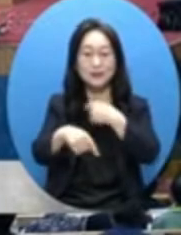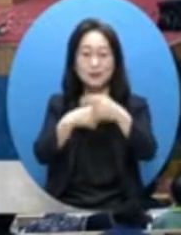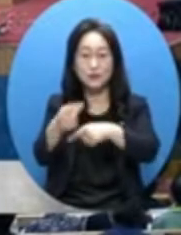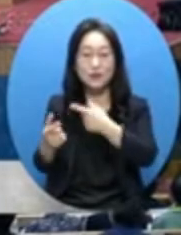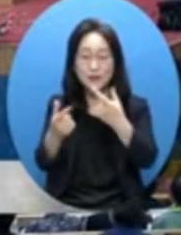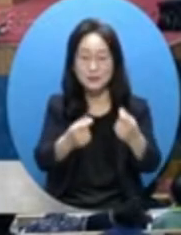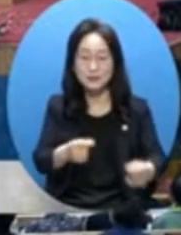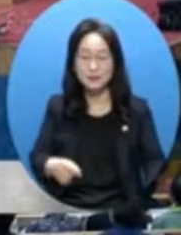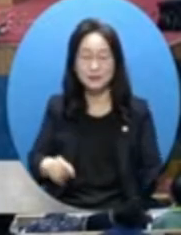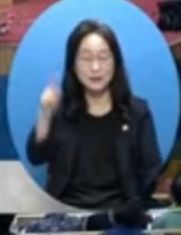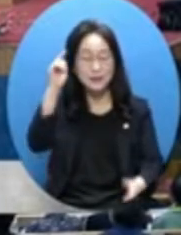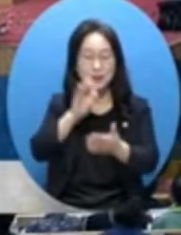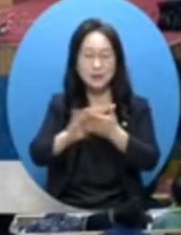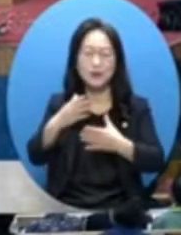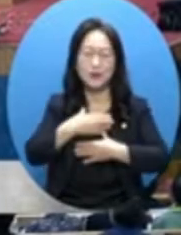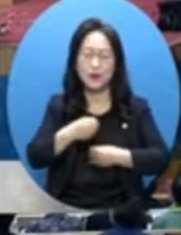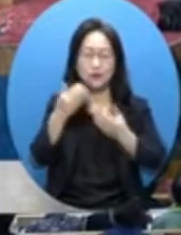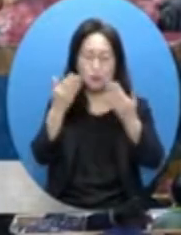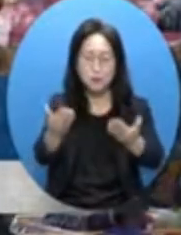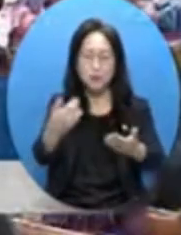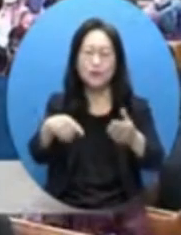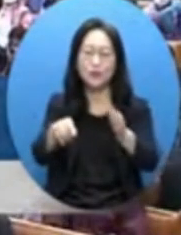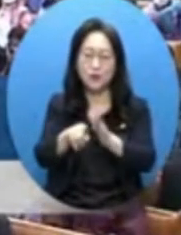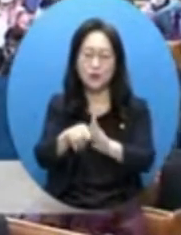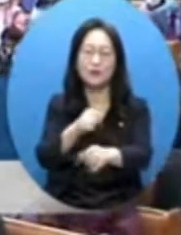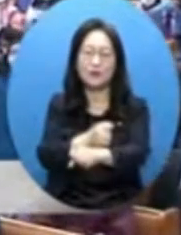주시기 바랍니다. 평안을 주려 하심이라.